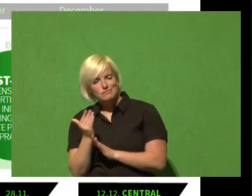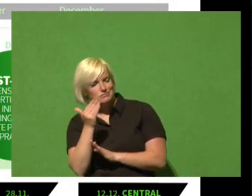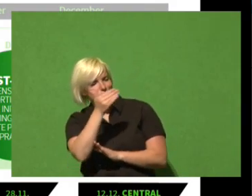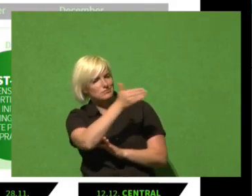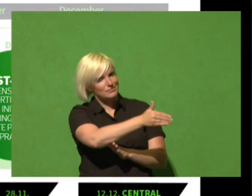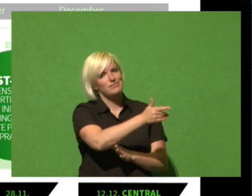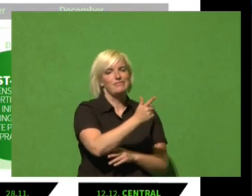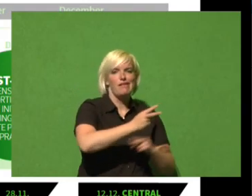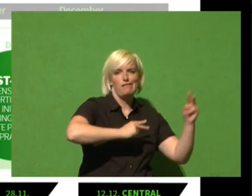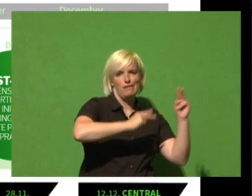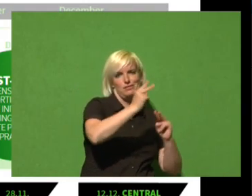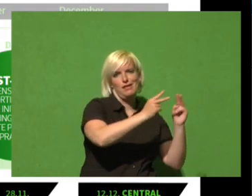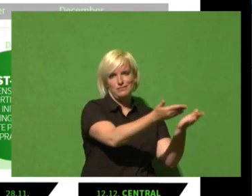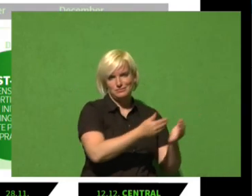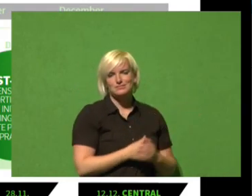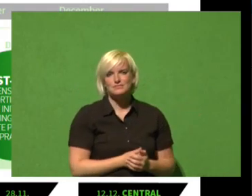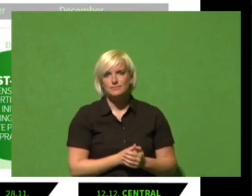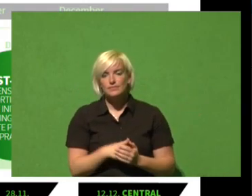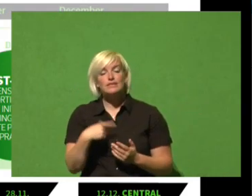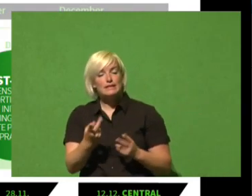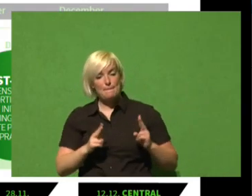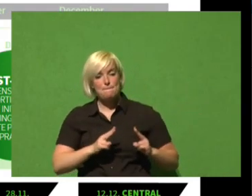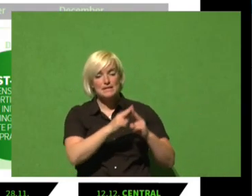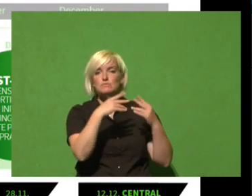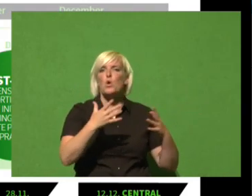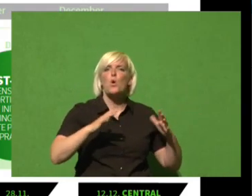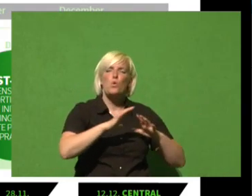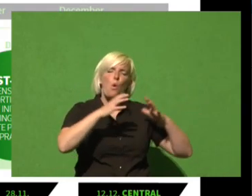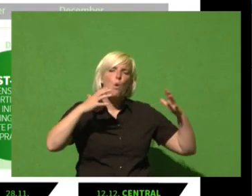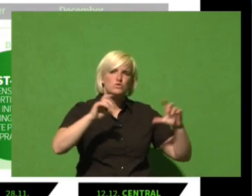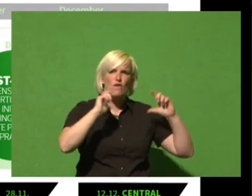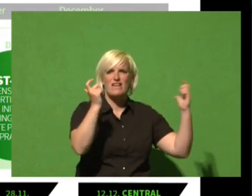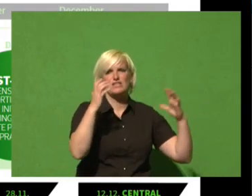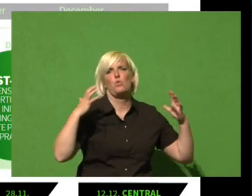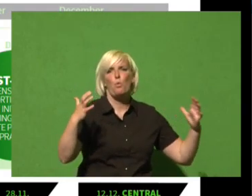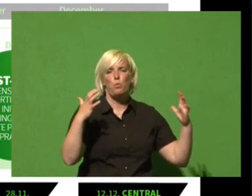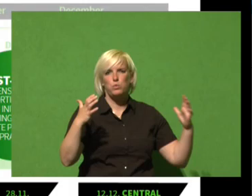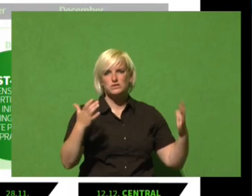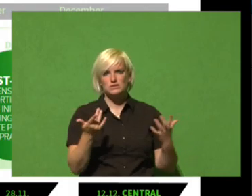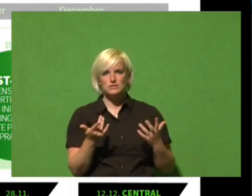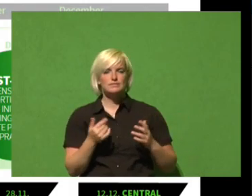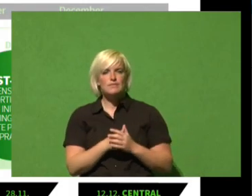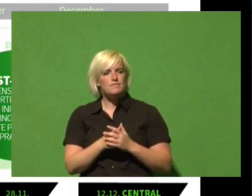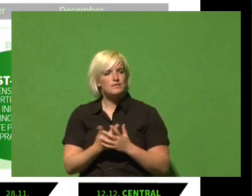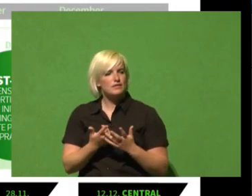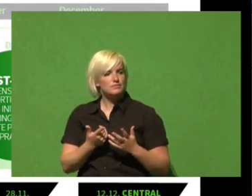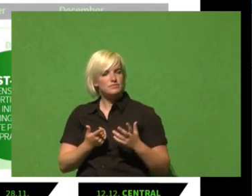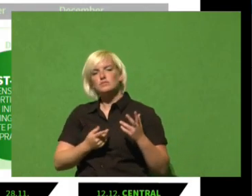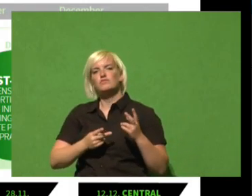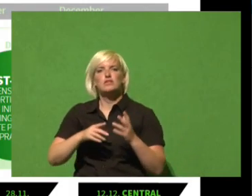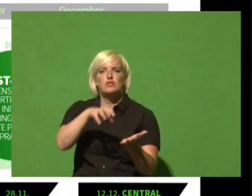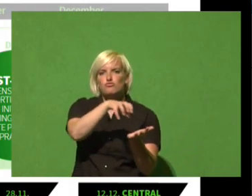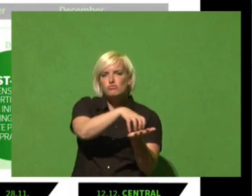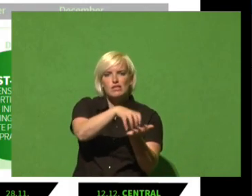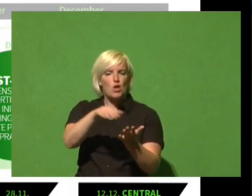kennen. Dann gibt es eine große Konferenz in Paris zum Divestment. Das bedeutet, dass Städte und Kommunen sagen,